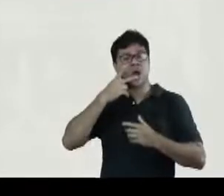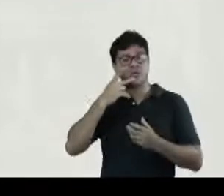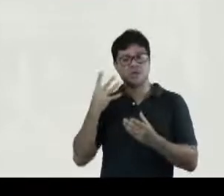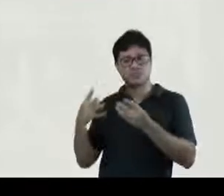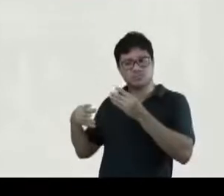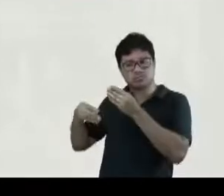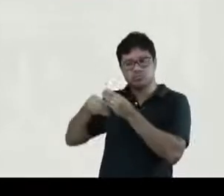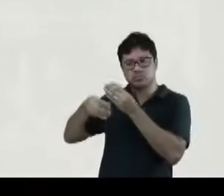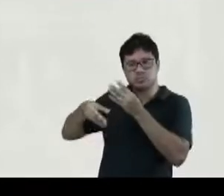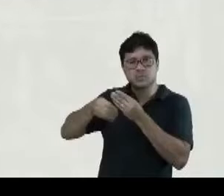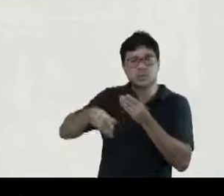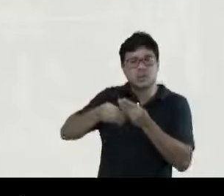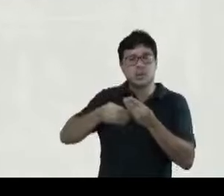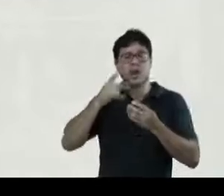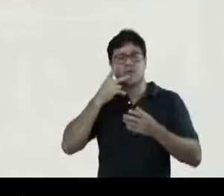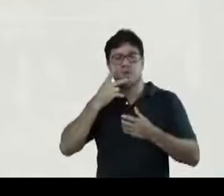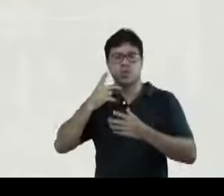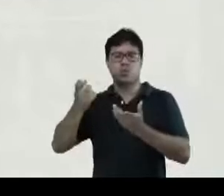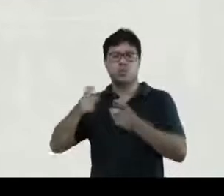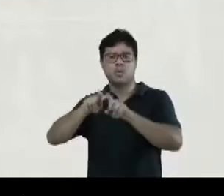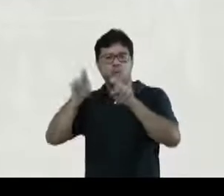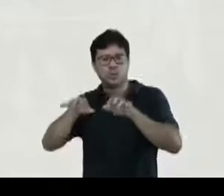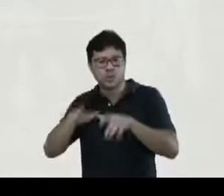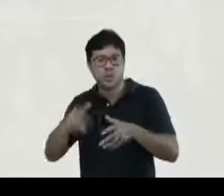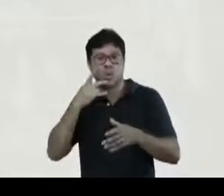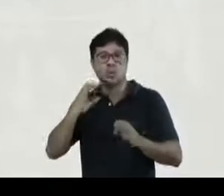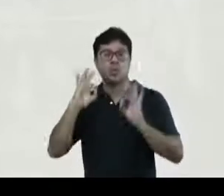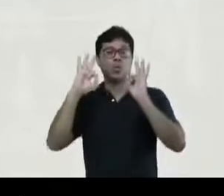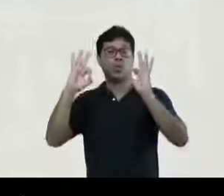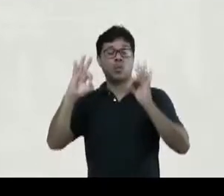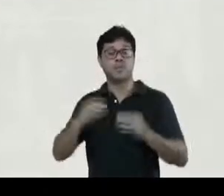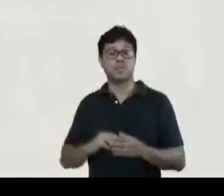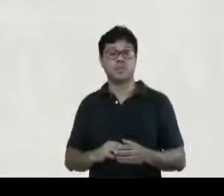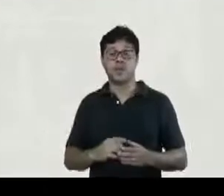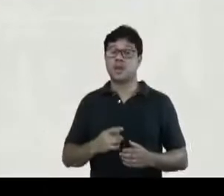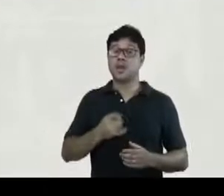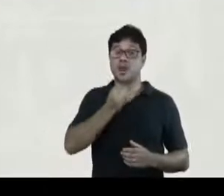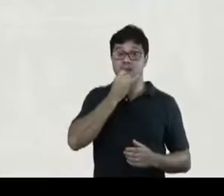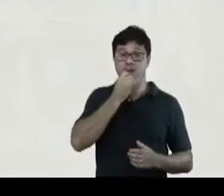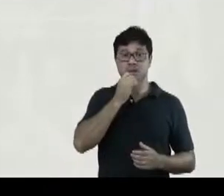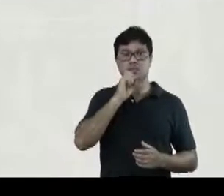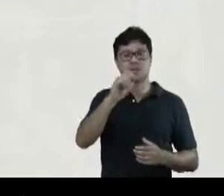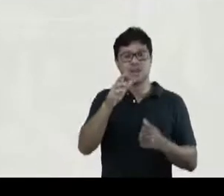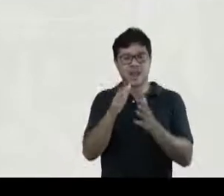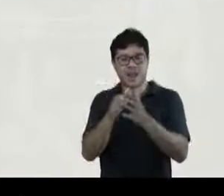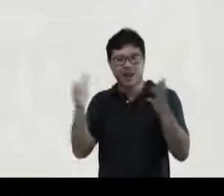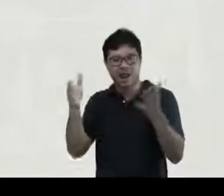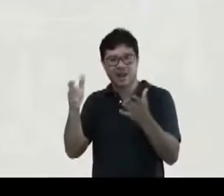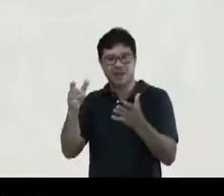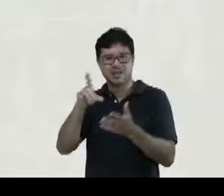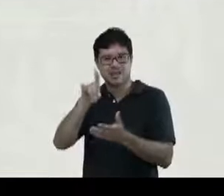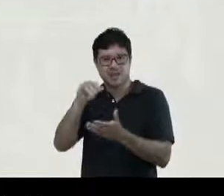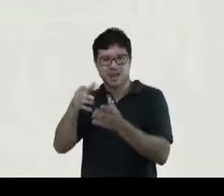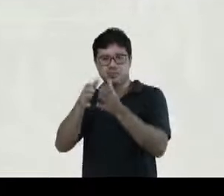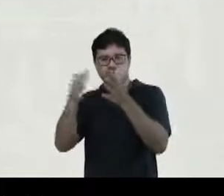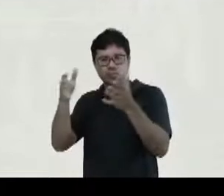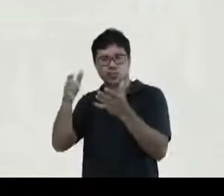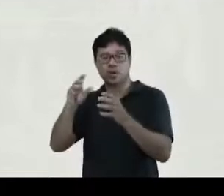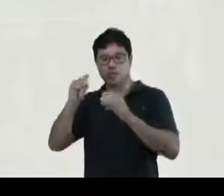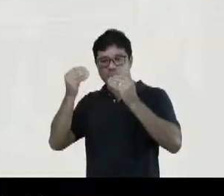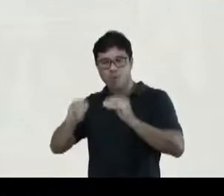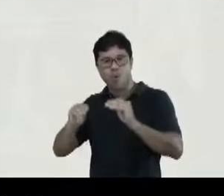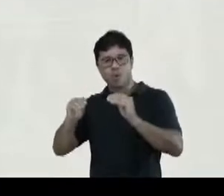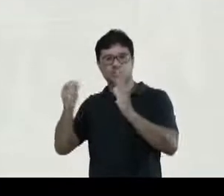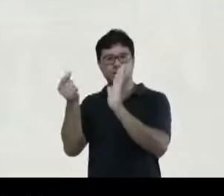sich um die Erweiterung einer bereits vorhandenen maschinenlesbaren Aufnahme handeln. Genauso aber